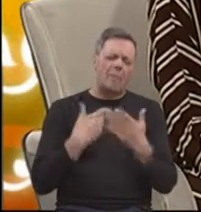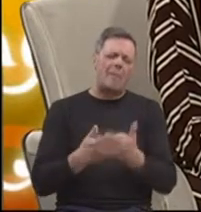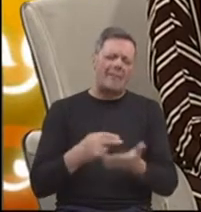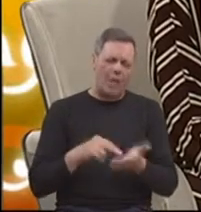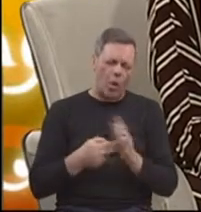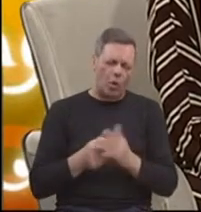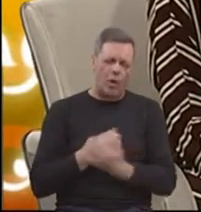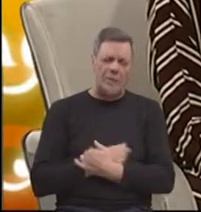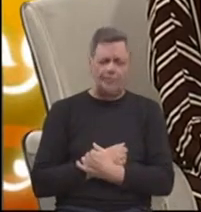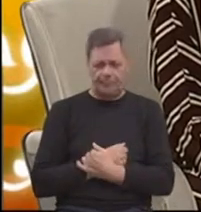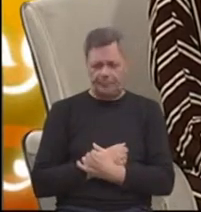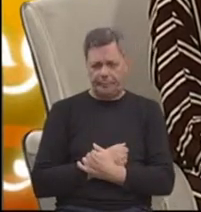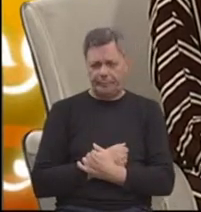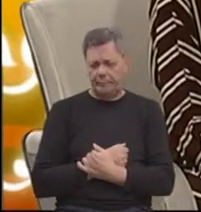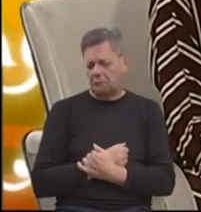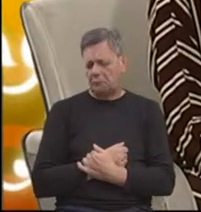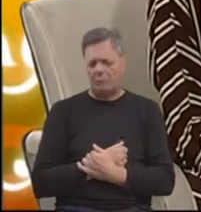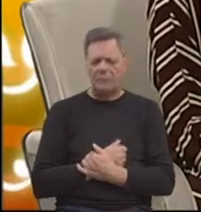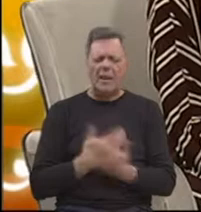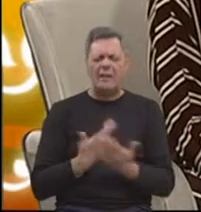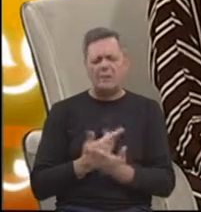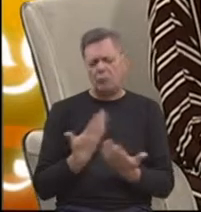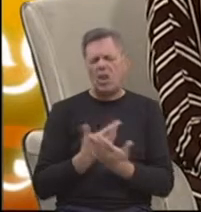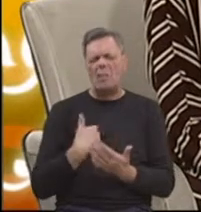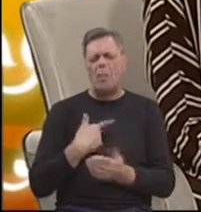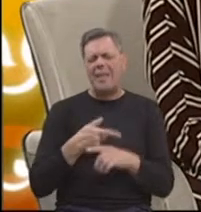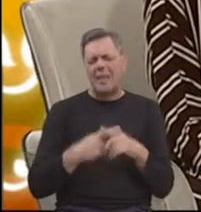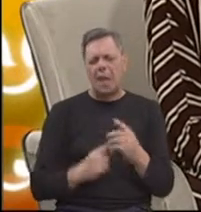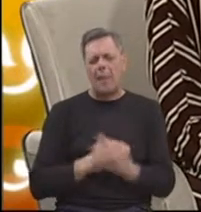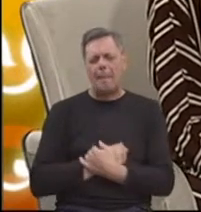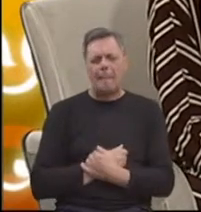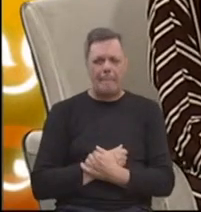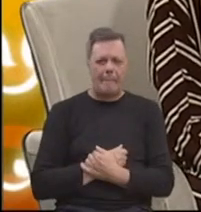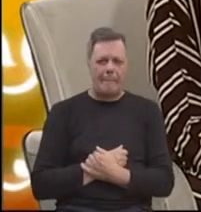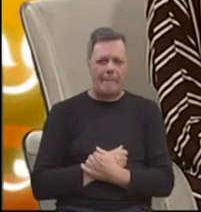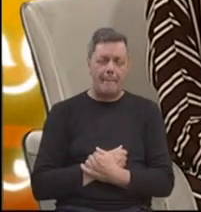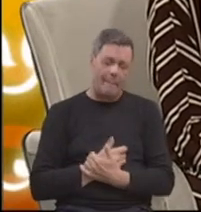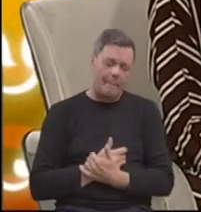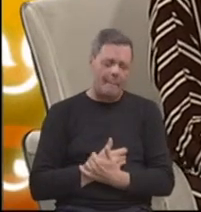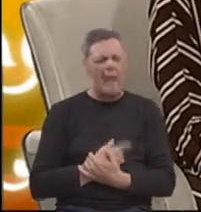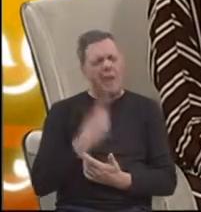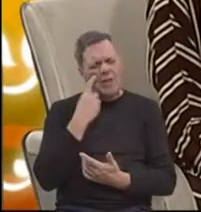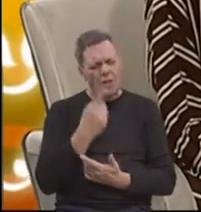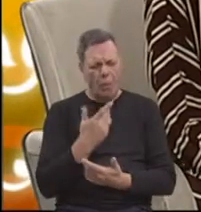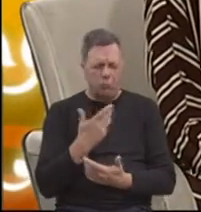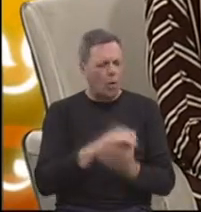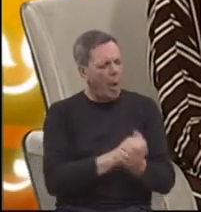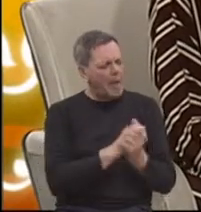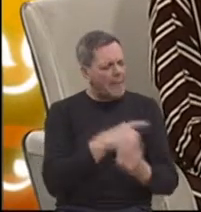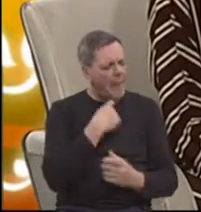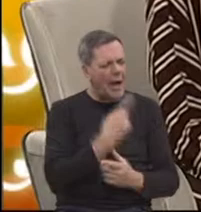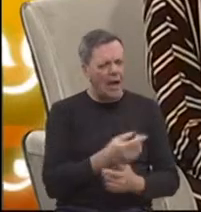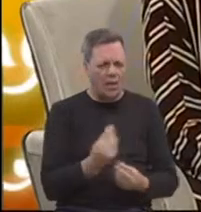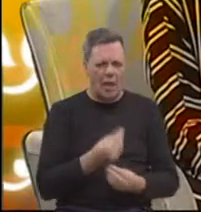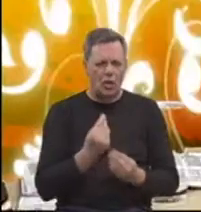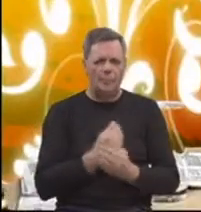tehnologiji, prehrambenoj tehnologiji, čiji smo mi također jedan dio, dapače. Pa evo, možda Sara da nabroji samo neke teme koje će biti ove godine u fokusu. Ja sam